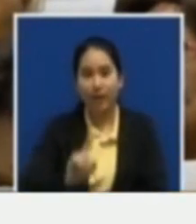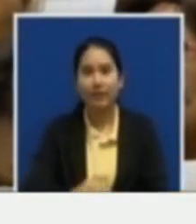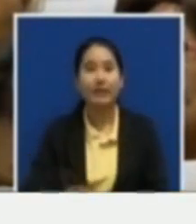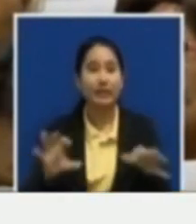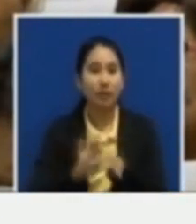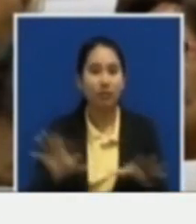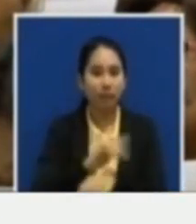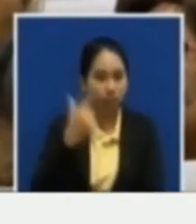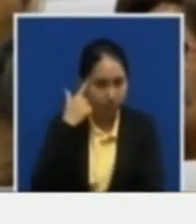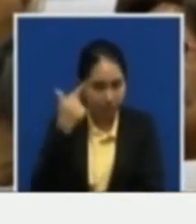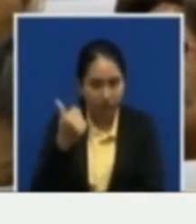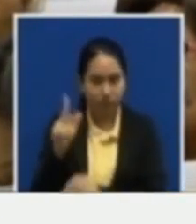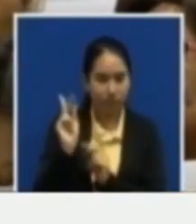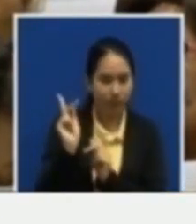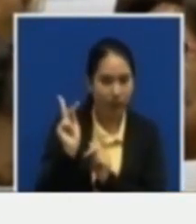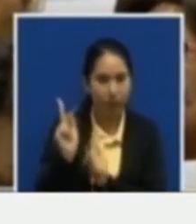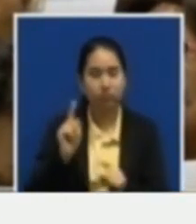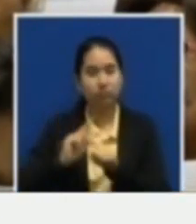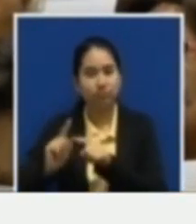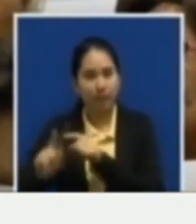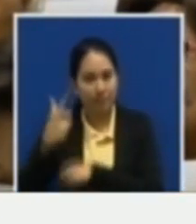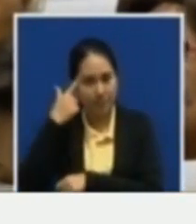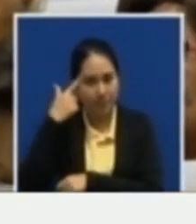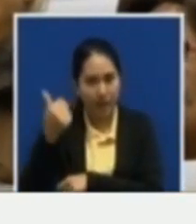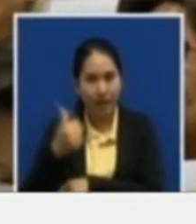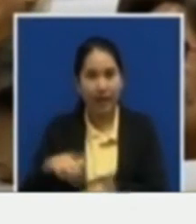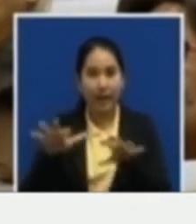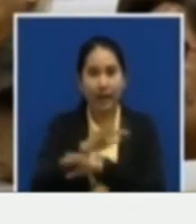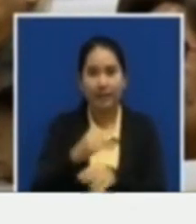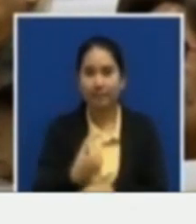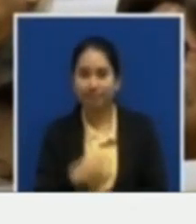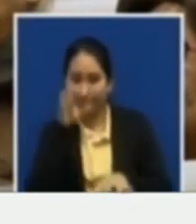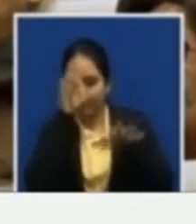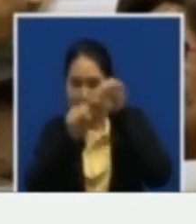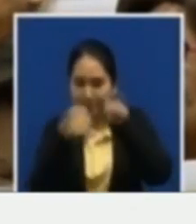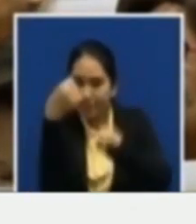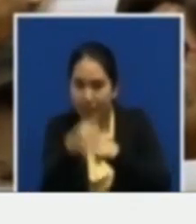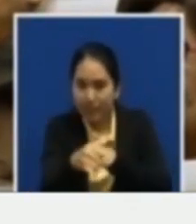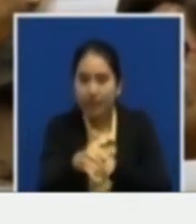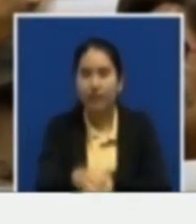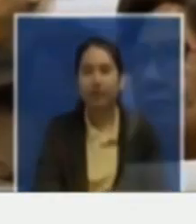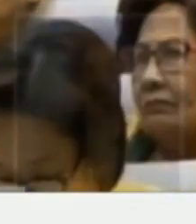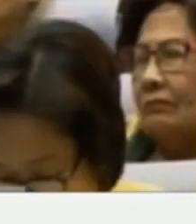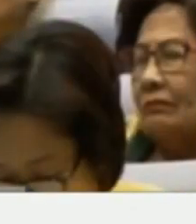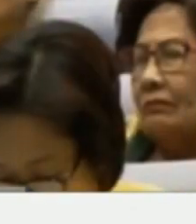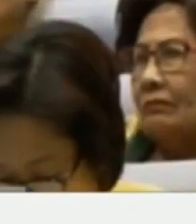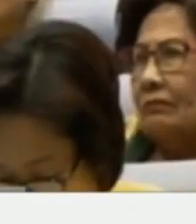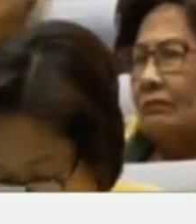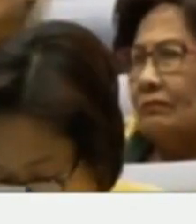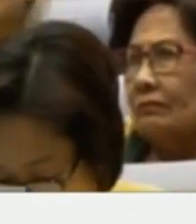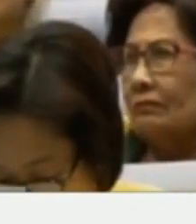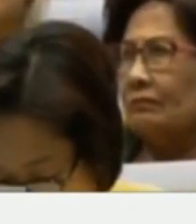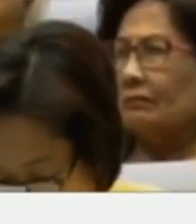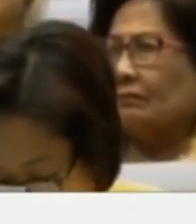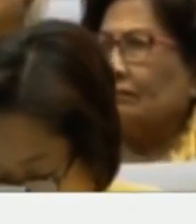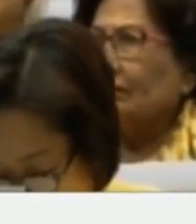เท่าทันกับสื่อนะครับสื่อที่คอยจับผิดฝ่ายเดียวนะครับถ้าฝ่ายตัวเองทำผิดทำไม่รู้